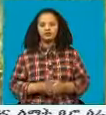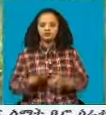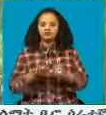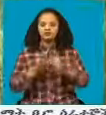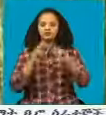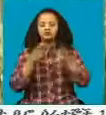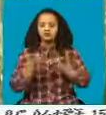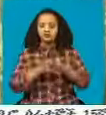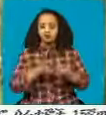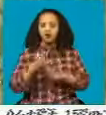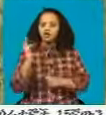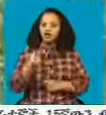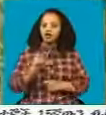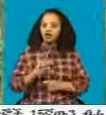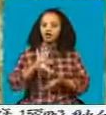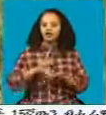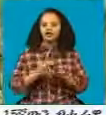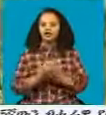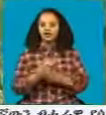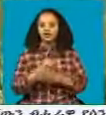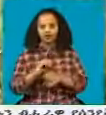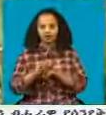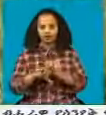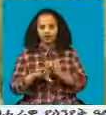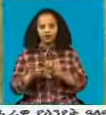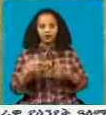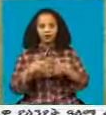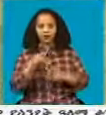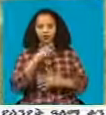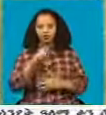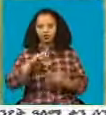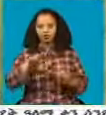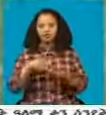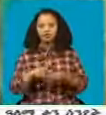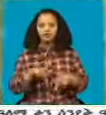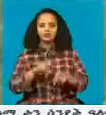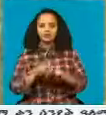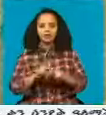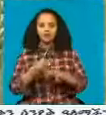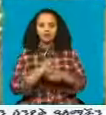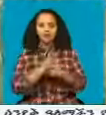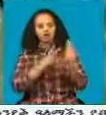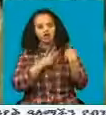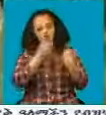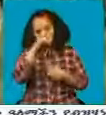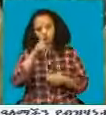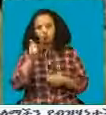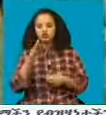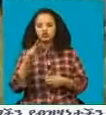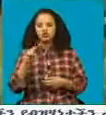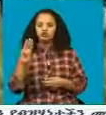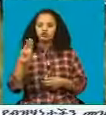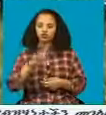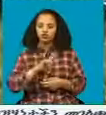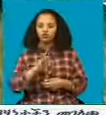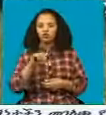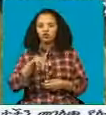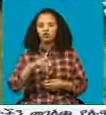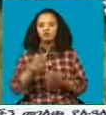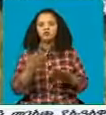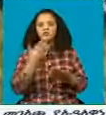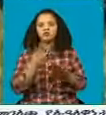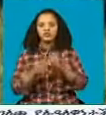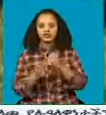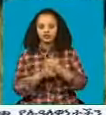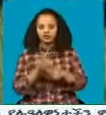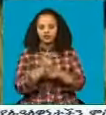ምክትል ርዕሰ መስተዳድር ማዕረግ የገጠር ልማት ክላስተር አስተባባሪና የደቡብ ክልል ግብርና ቢሮ ኃላፊ አቶ ኡስማን ሱሩር እንዲሁም የደቡብ ምርጥ ዘር